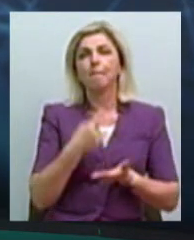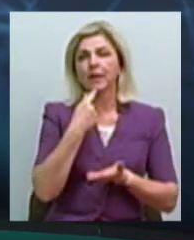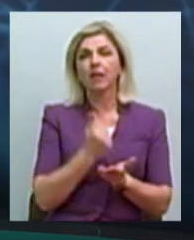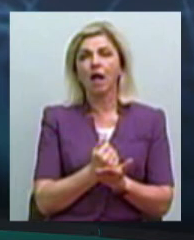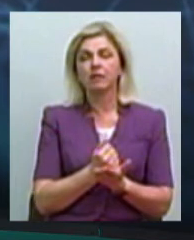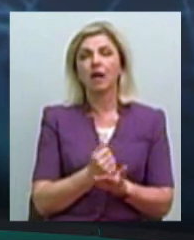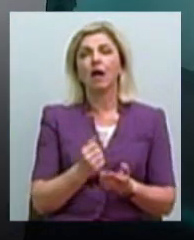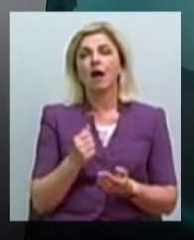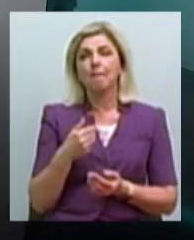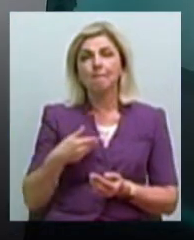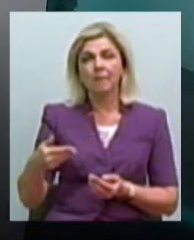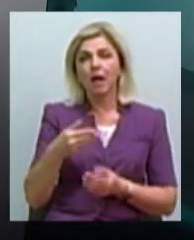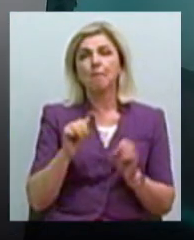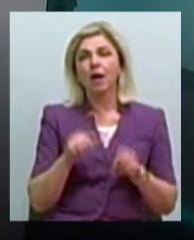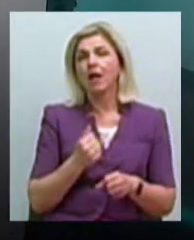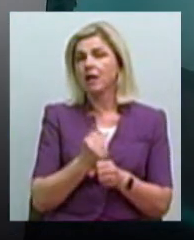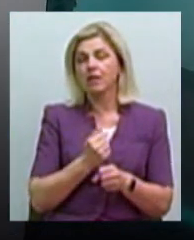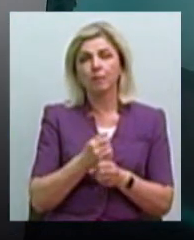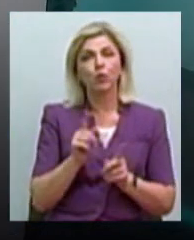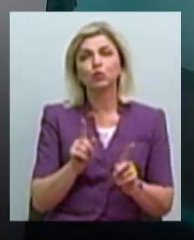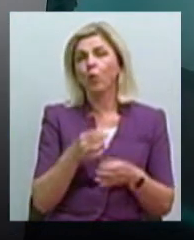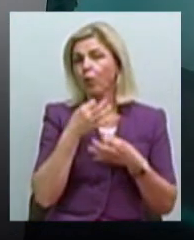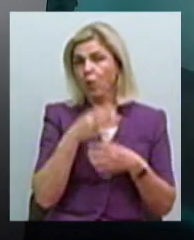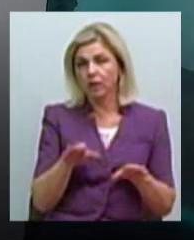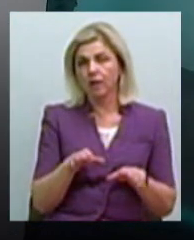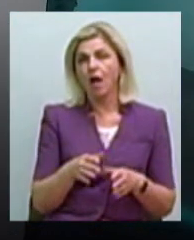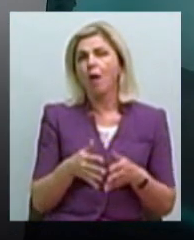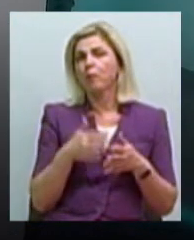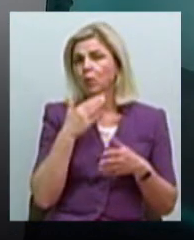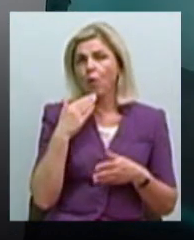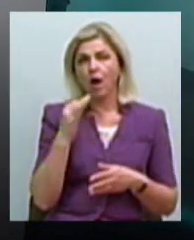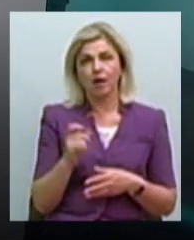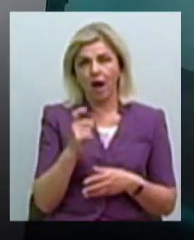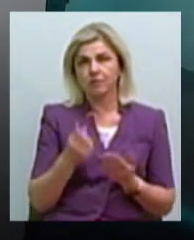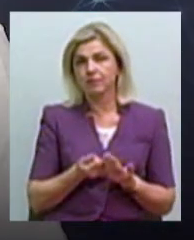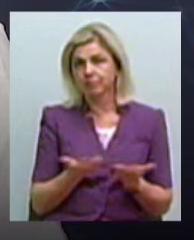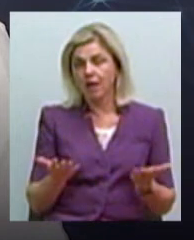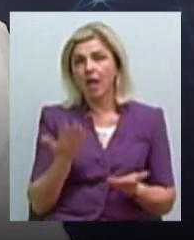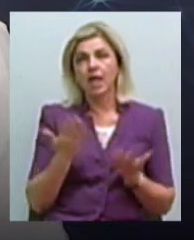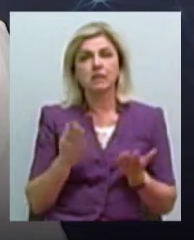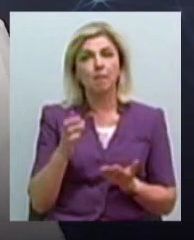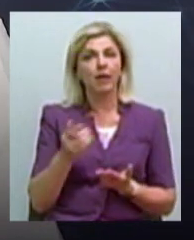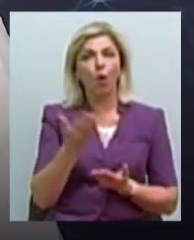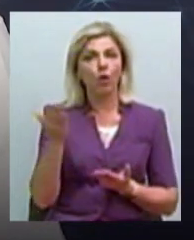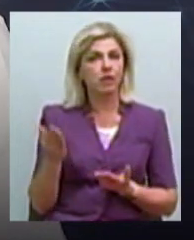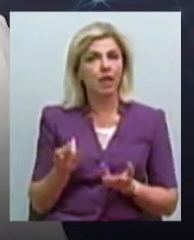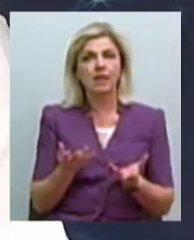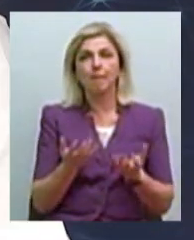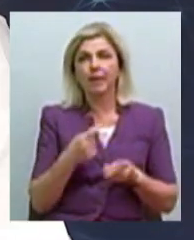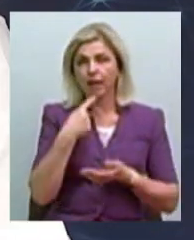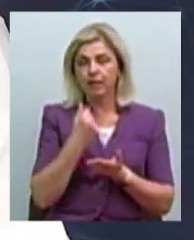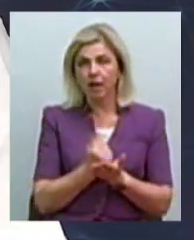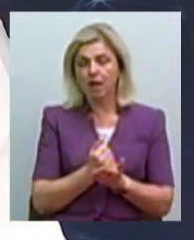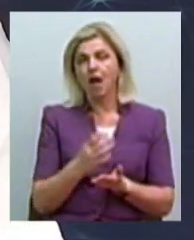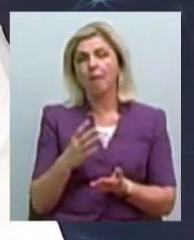говорив до цього, ми там могли розробити все, що угодно, огромне кількість разів. Але якщо б вони не прийняли це, то толку було б